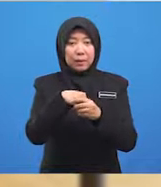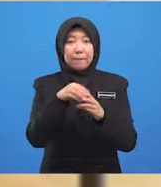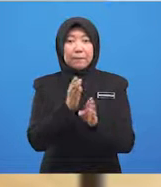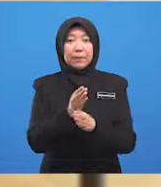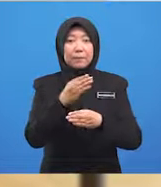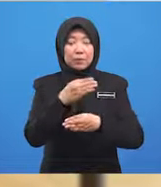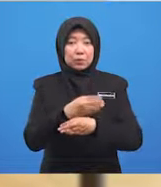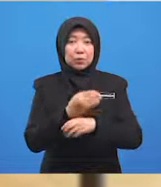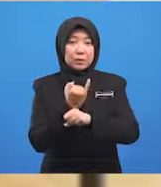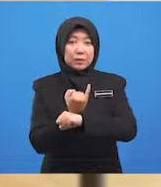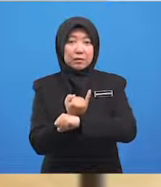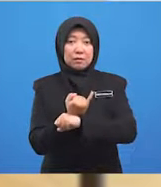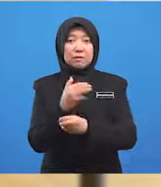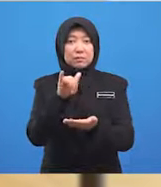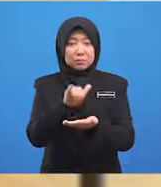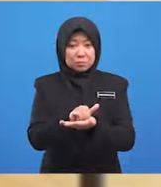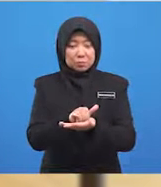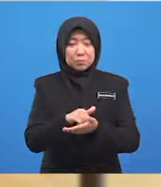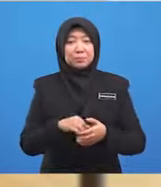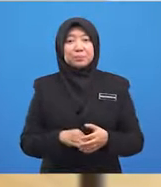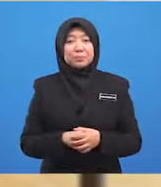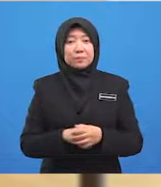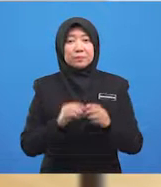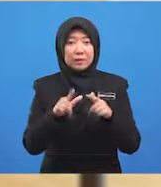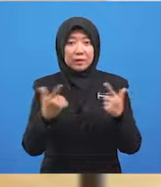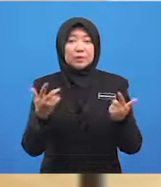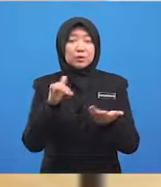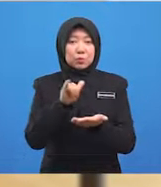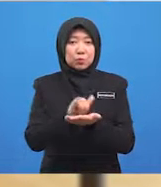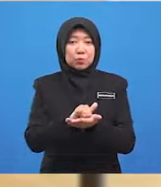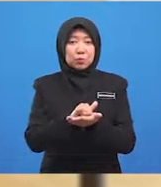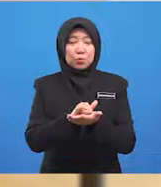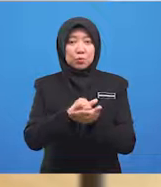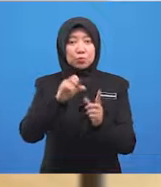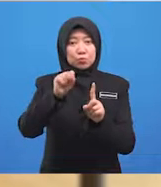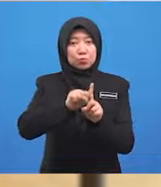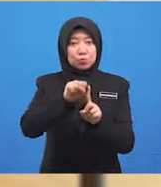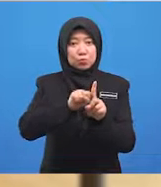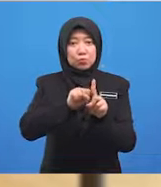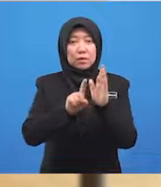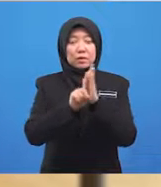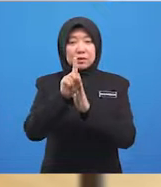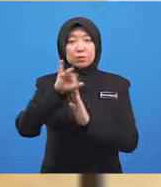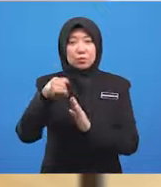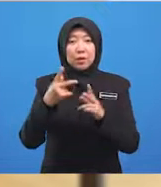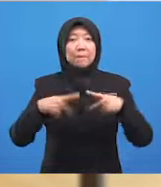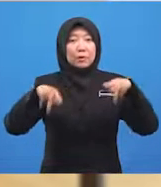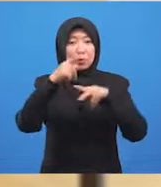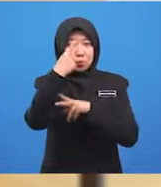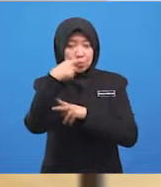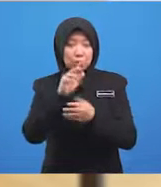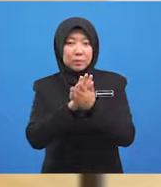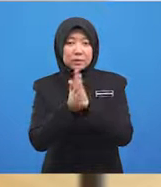kebijakan tersebut Selain itu suhu yang tinggi juga diperlukan untuk